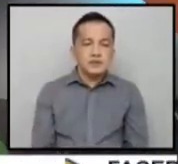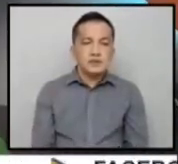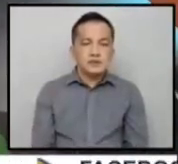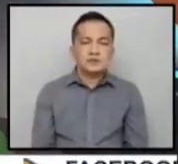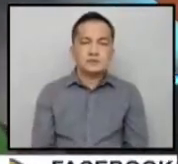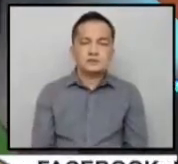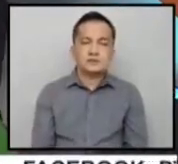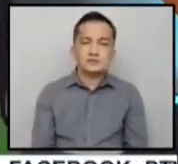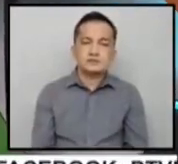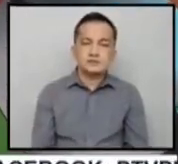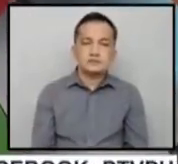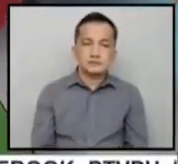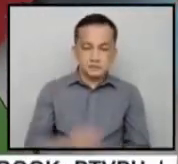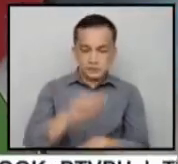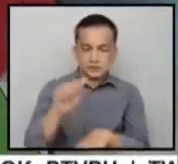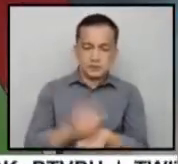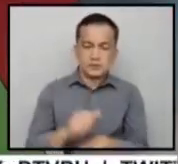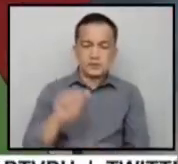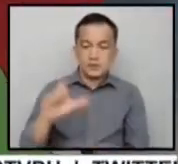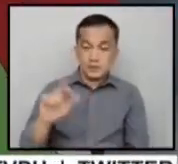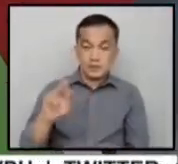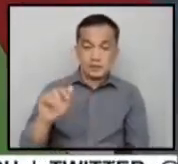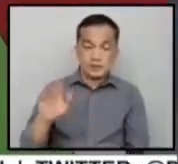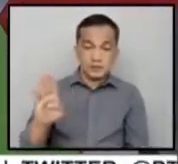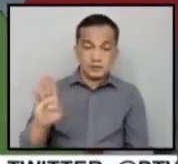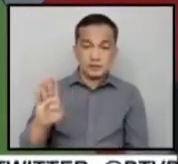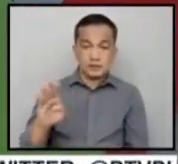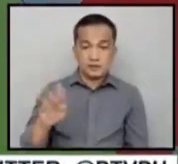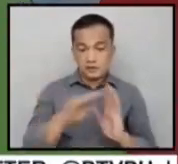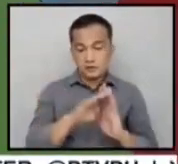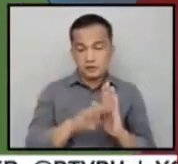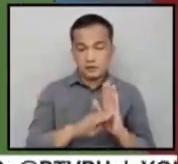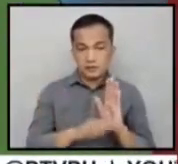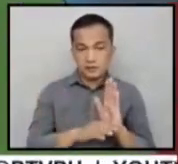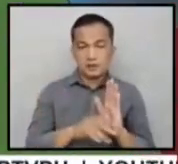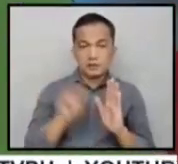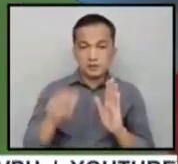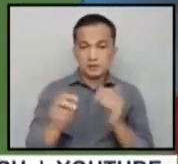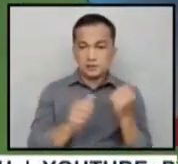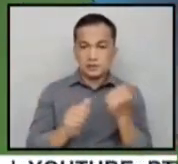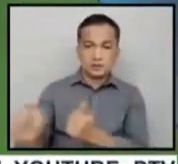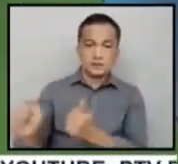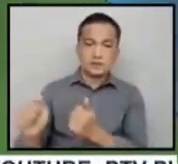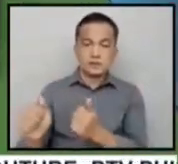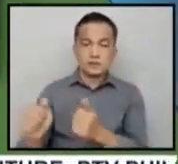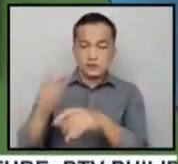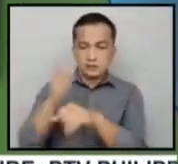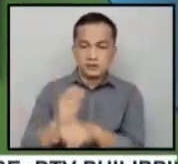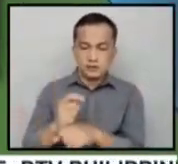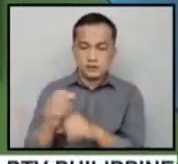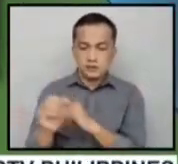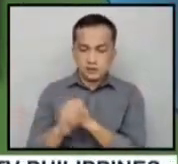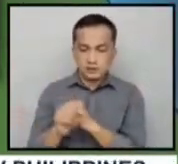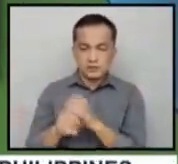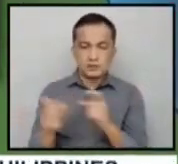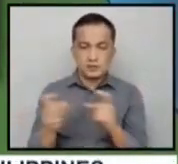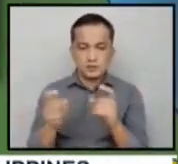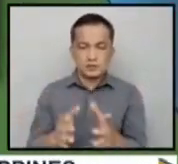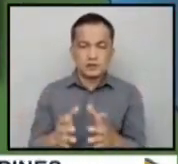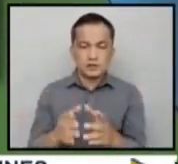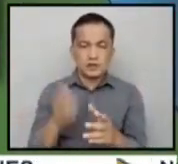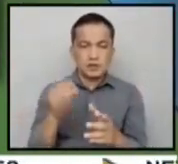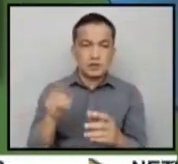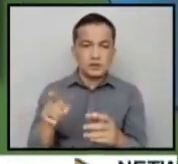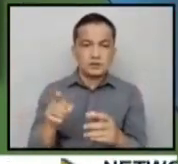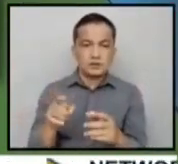nakatakdang maglabas ang LTFRB ng guidelines na kailang sundin ng mga traditional jeepney operators. Ito'y matapos palawigin